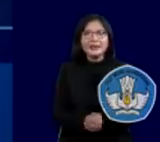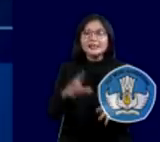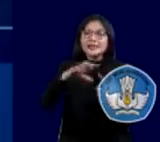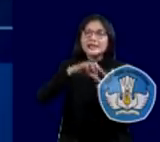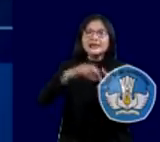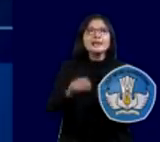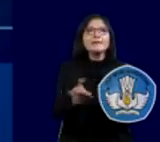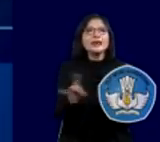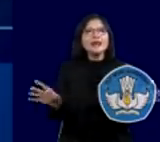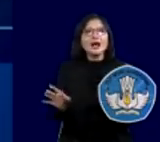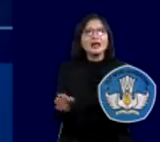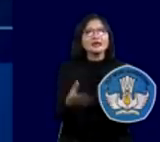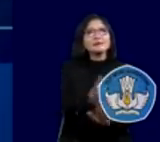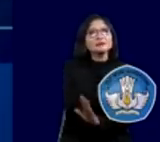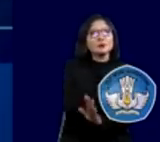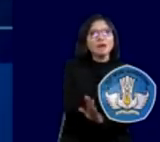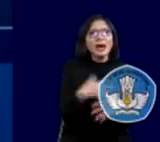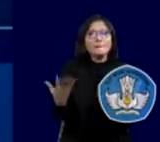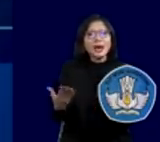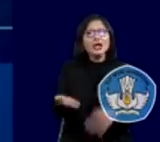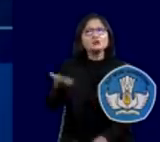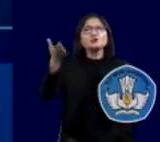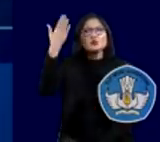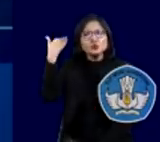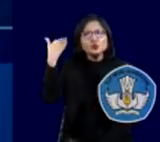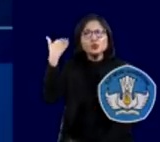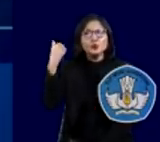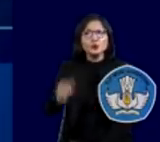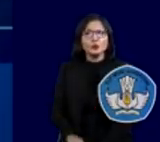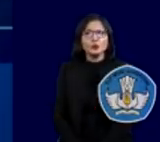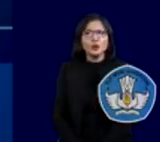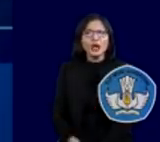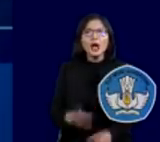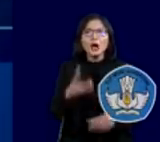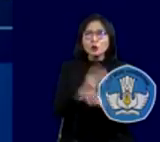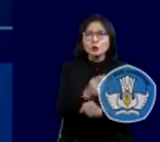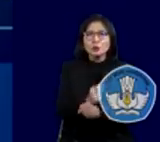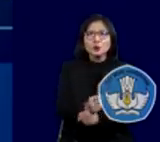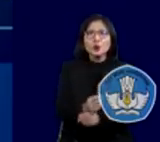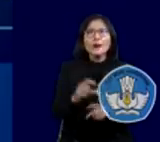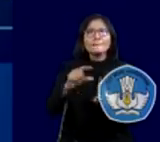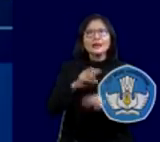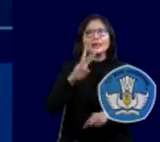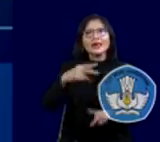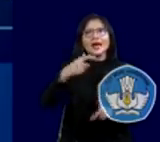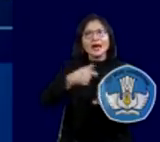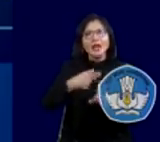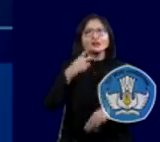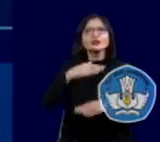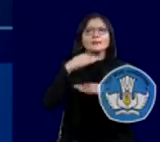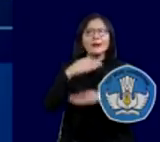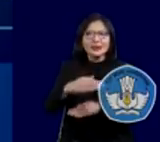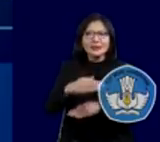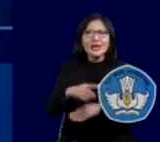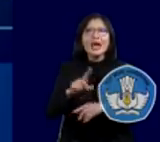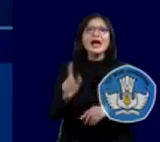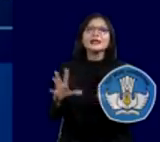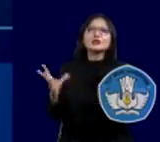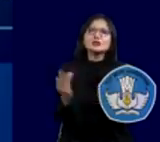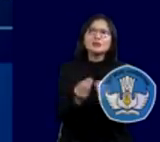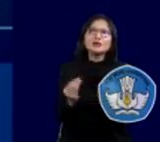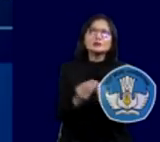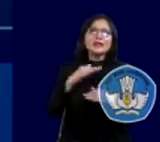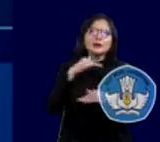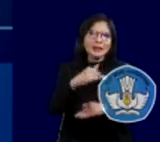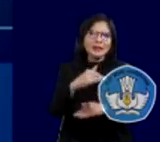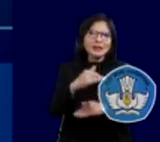dari sebelum-sebelumnya? Dulu, formasi guru P3K itu terbatas. Dan ada kuota-kuotanya, jadi banyak